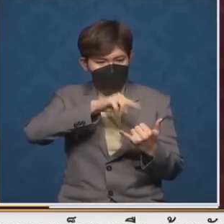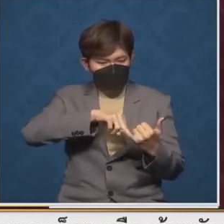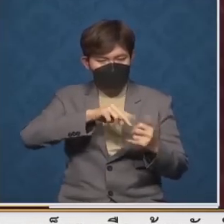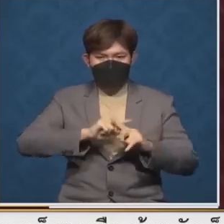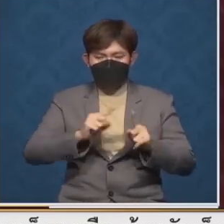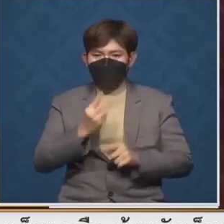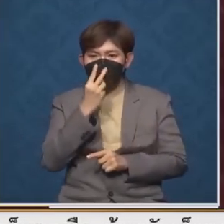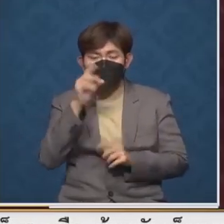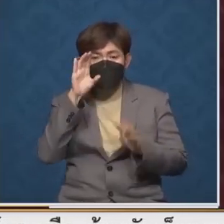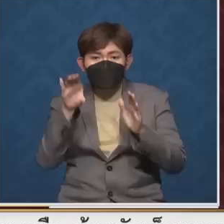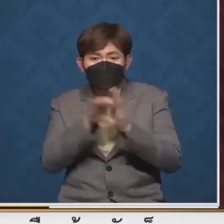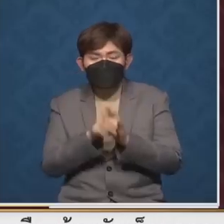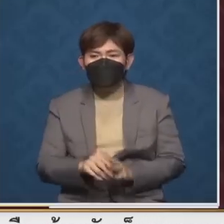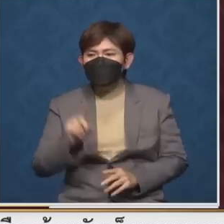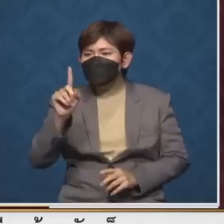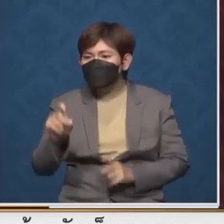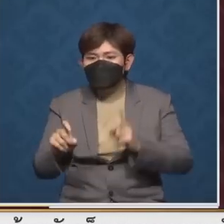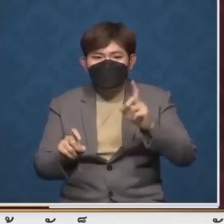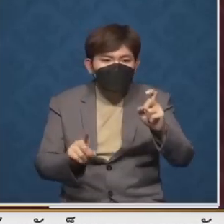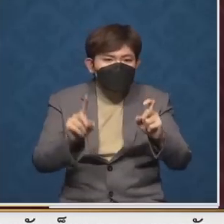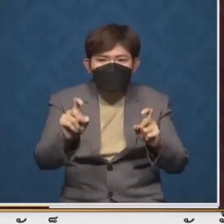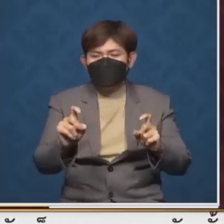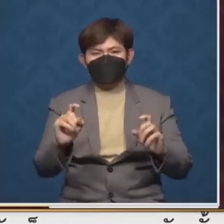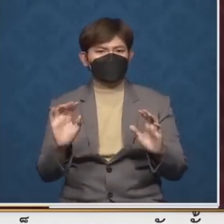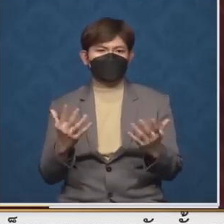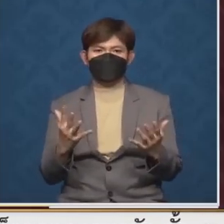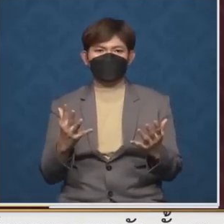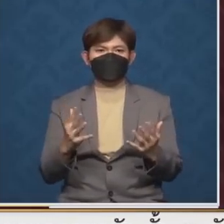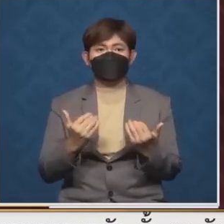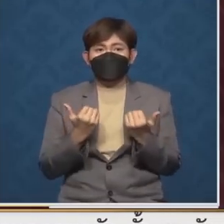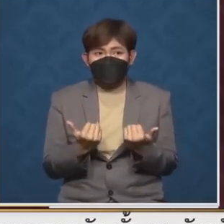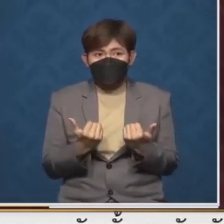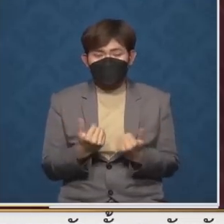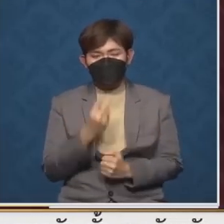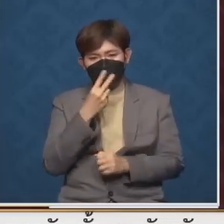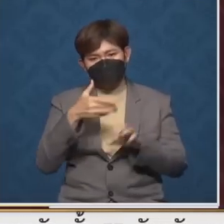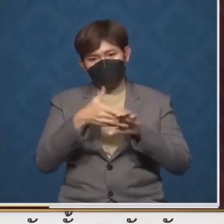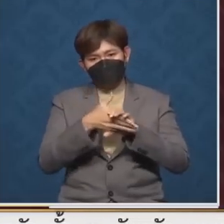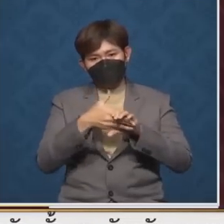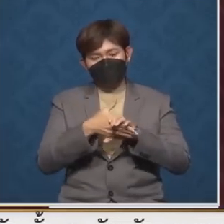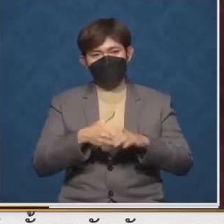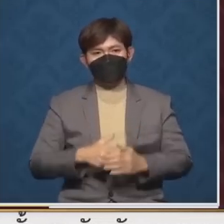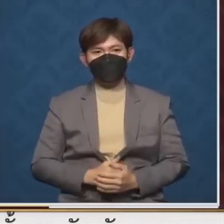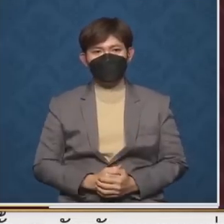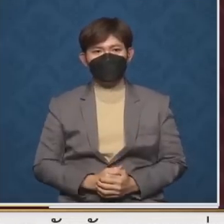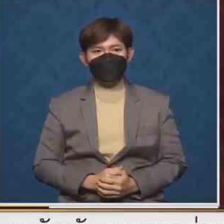คนตายอยู่ตรโน้นมัจะไม่มอยงั้เกิดขึ้นนะไปดูแผนต่อไปนะครับ